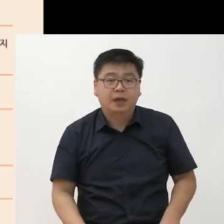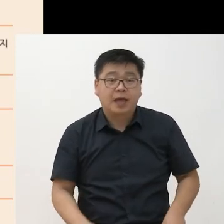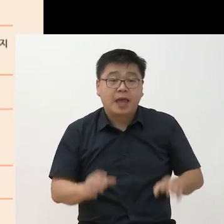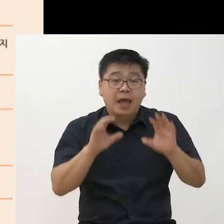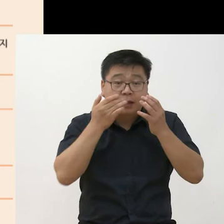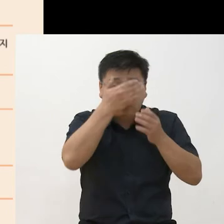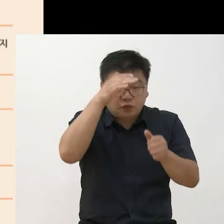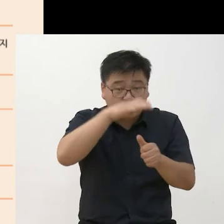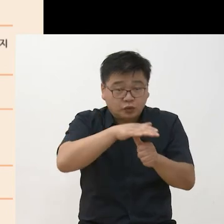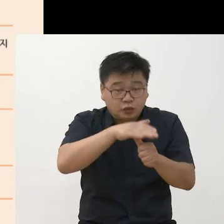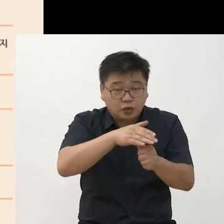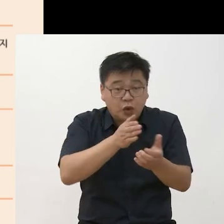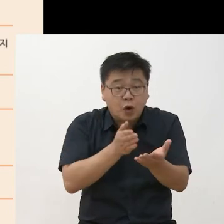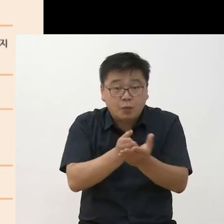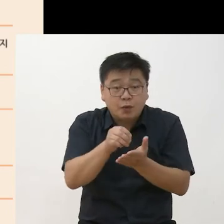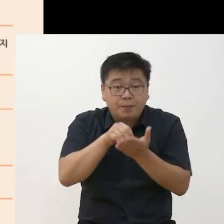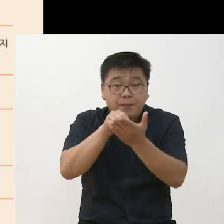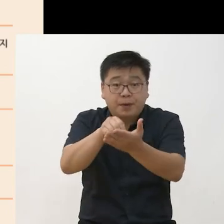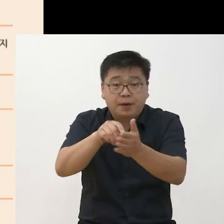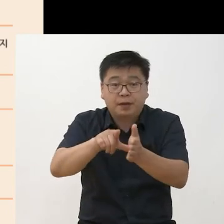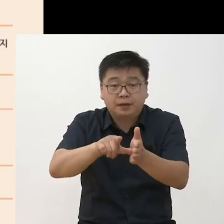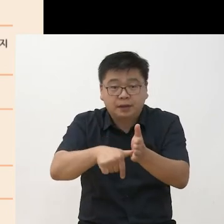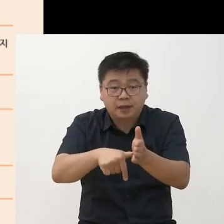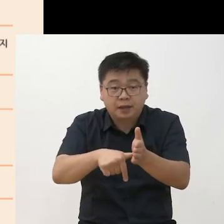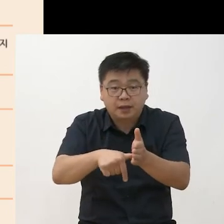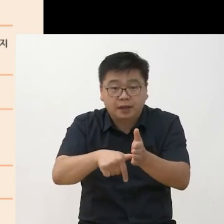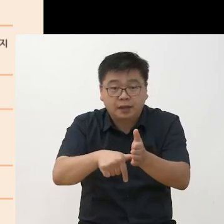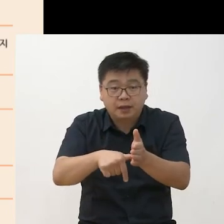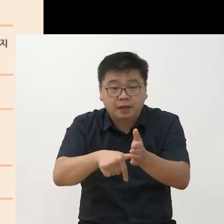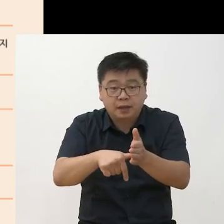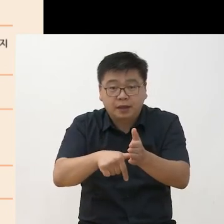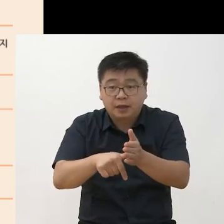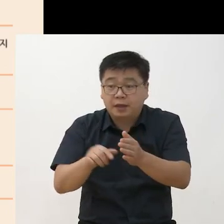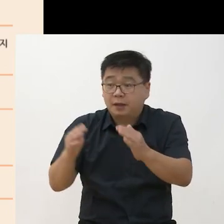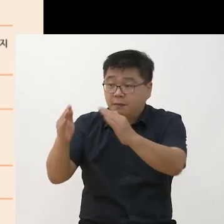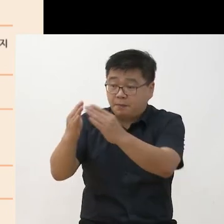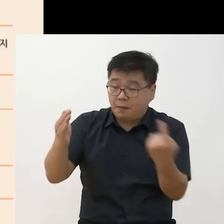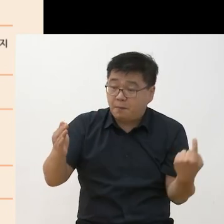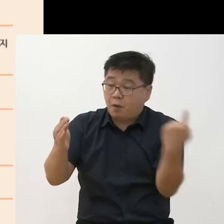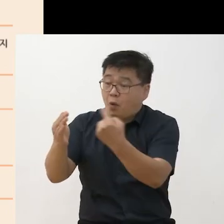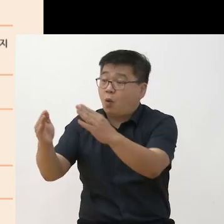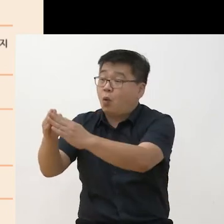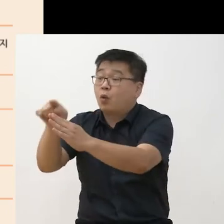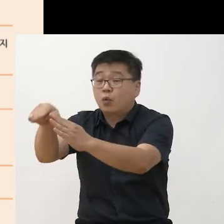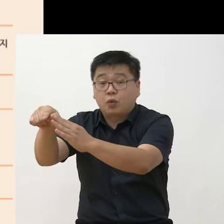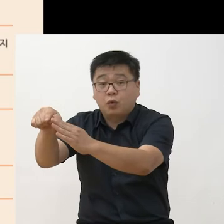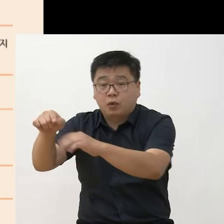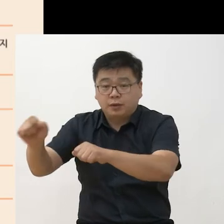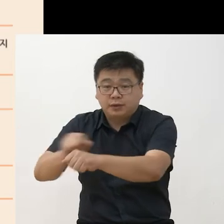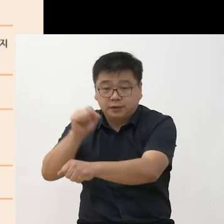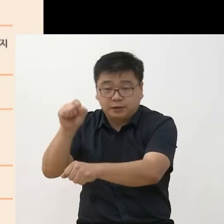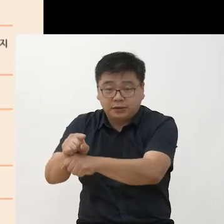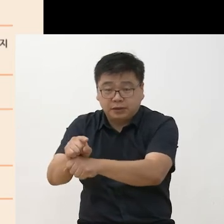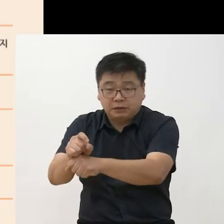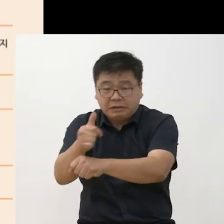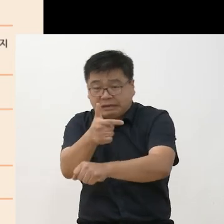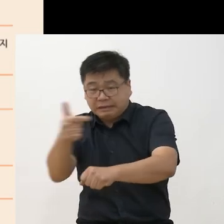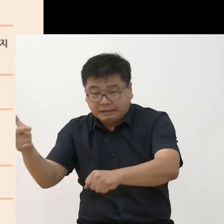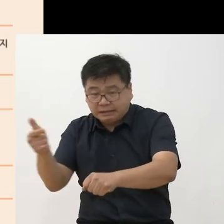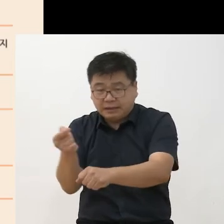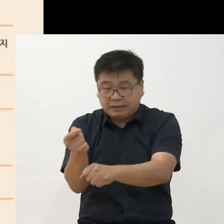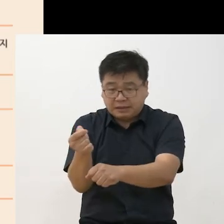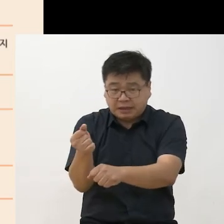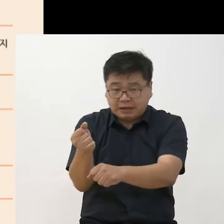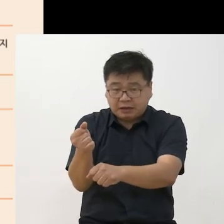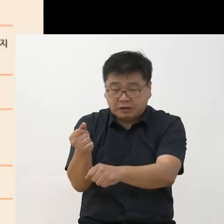아동 청소년 분야에 신청하실 때 각 개별 방문 시설의 특징과 규모를